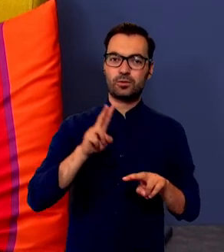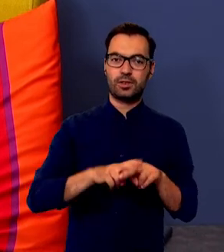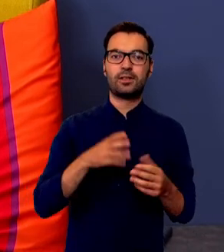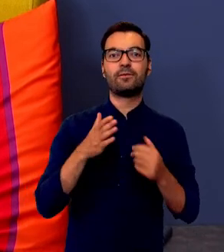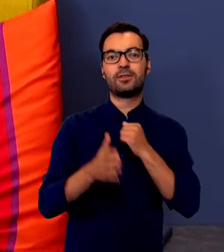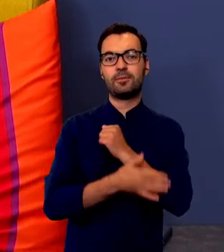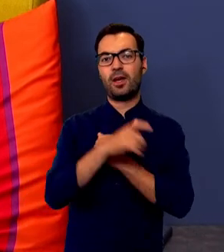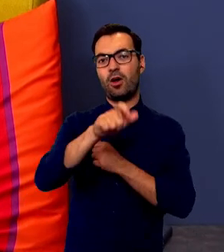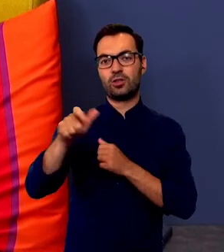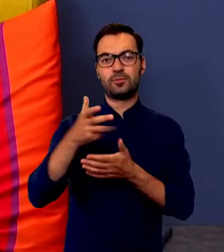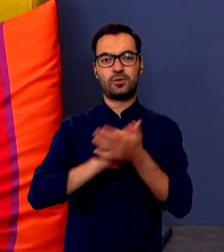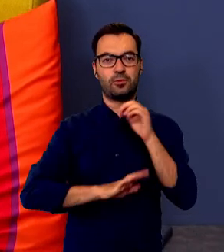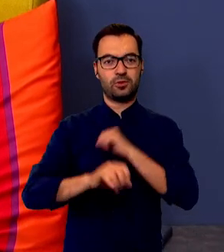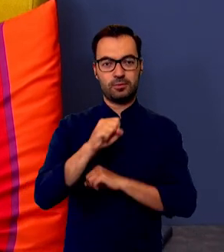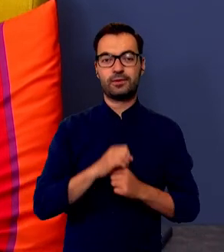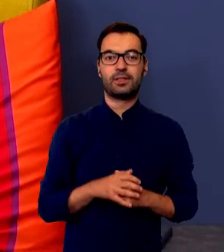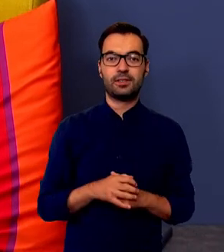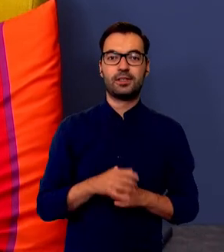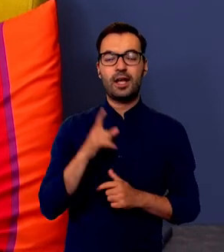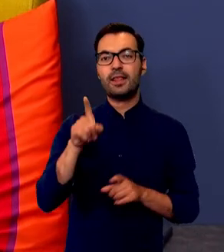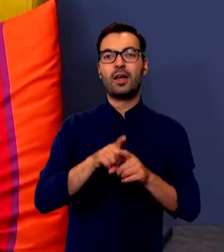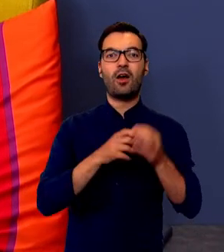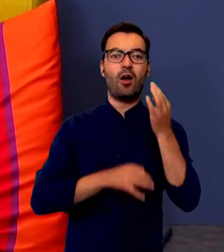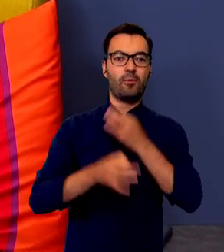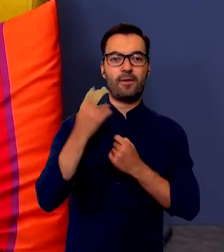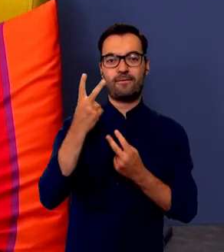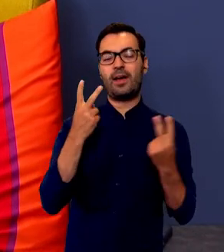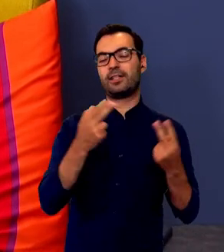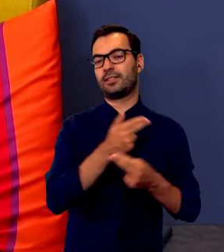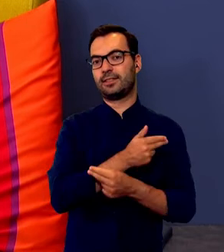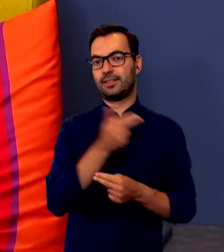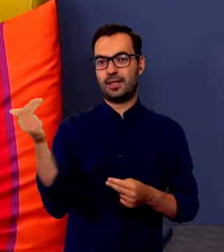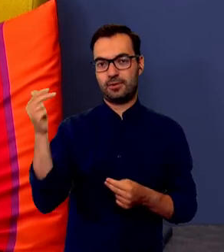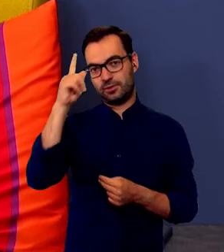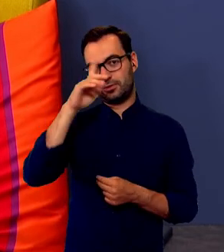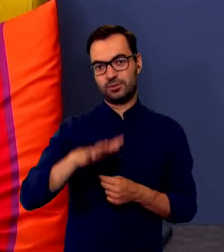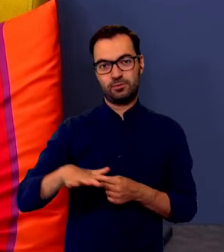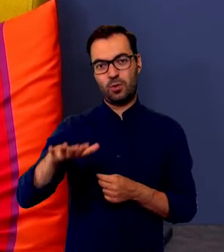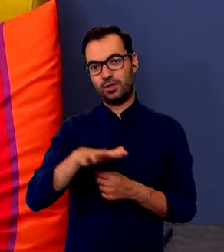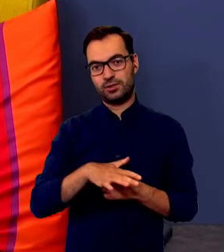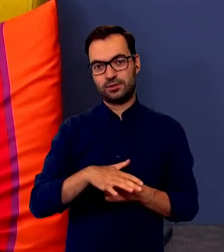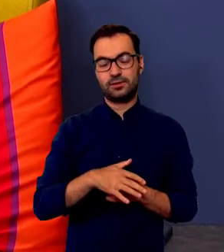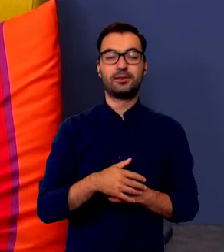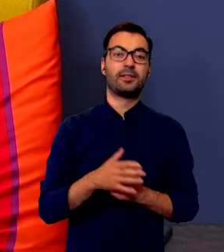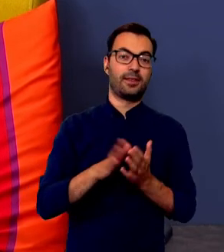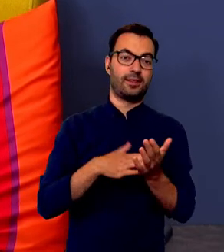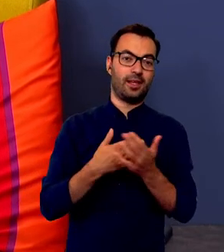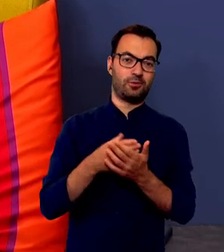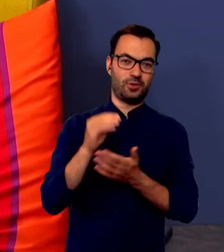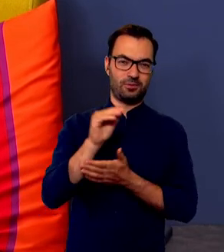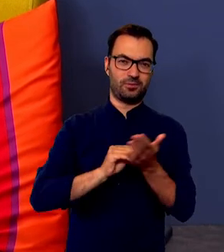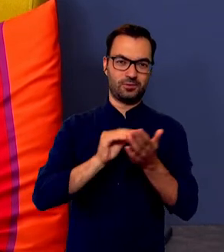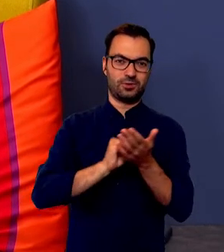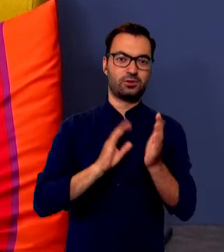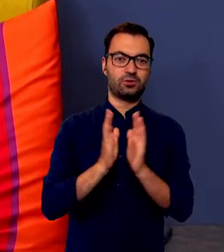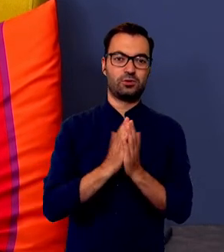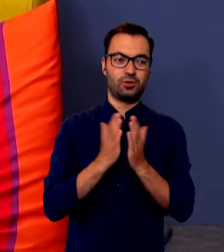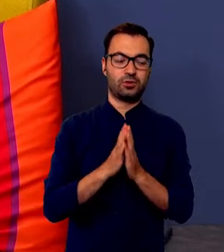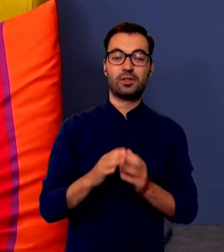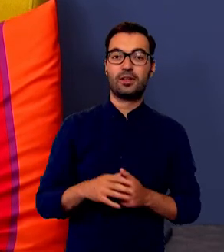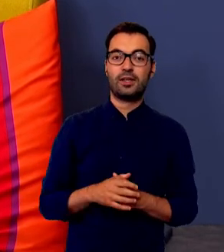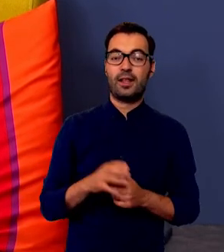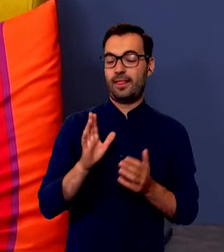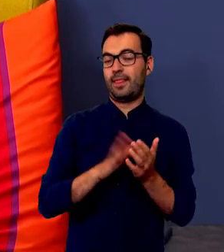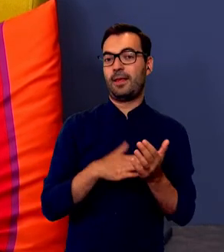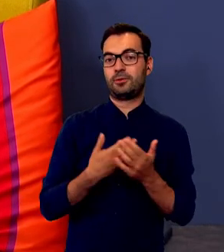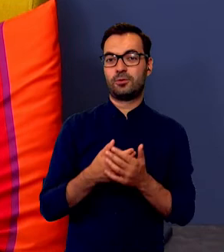z niepełnosprawnością. Mówi też o ważnych tematach społecznych, chociażby w książkach, które pisze. Taka książka, która na pewno Was poruszyła,